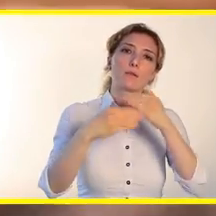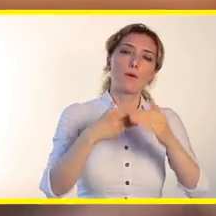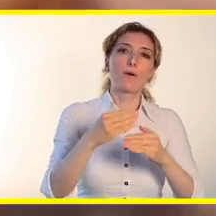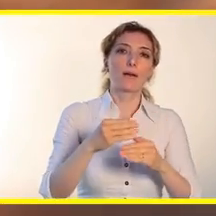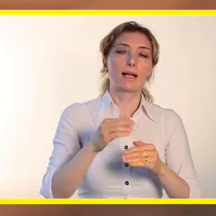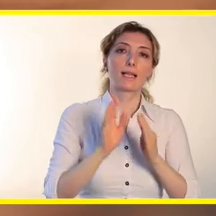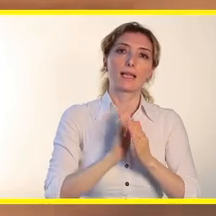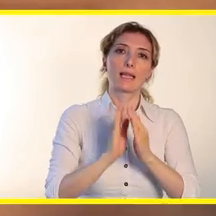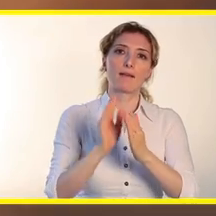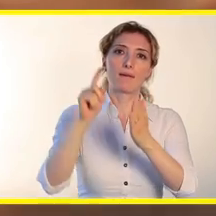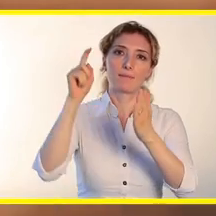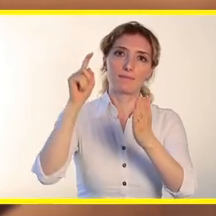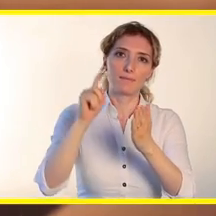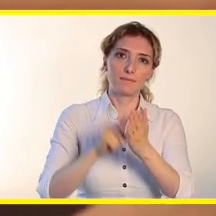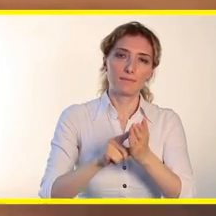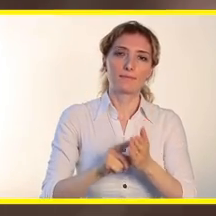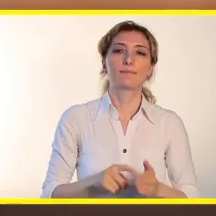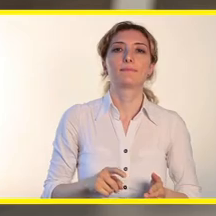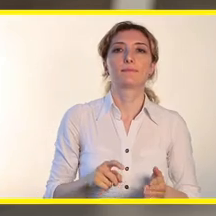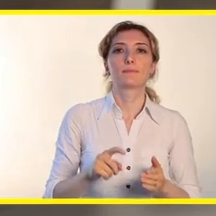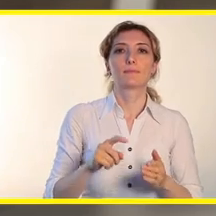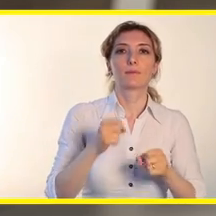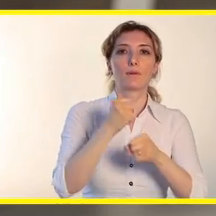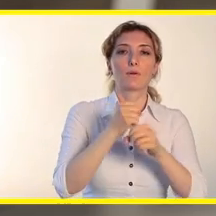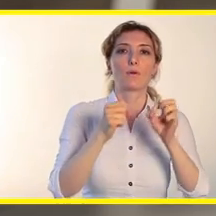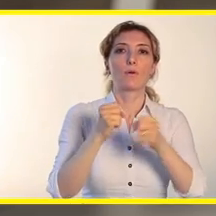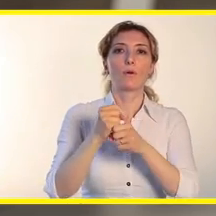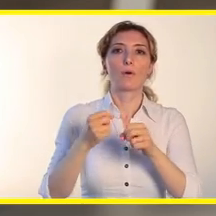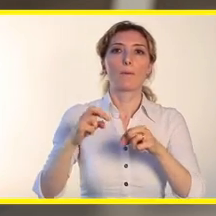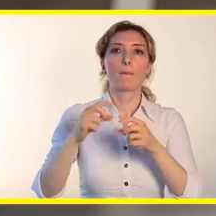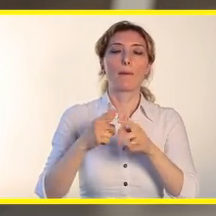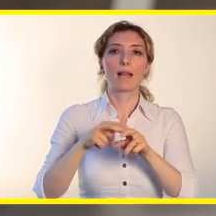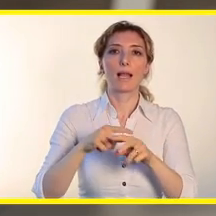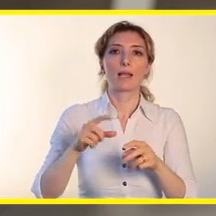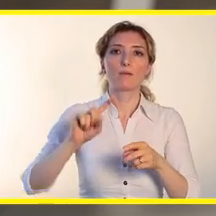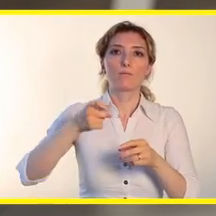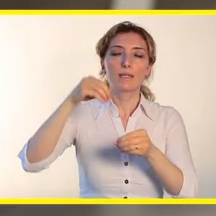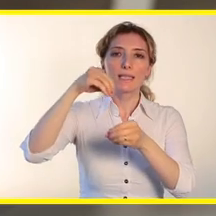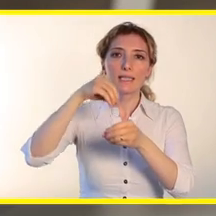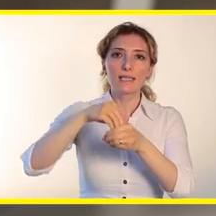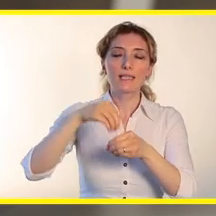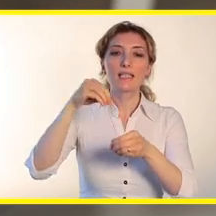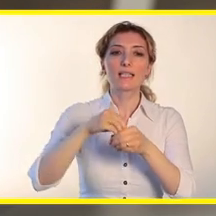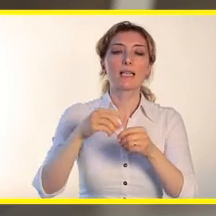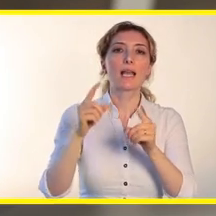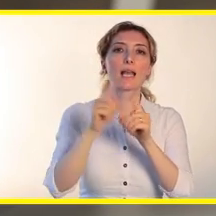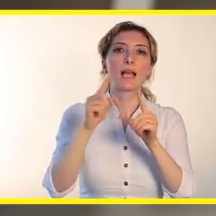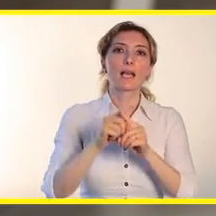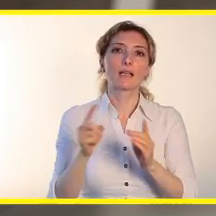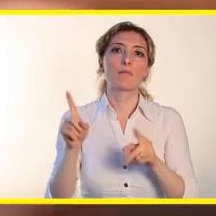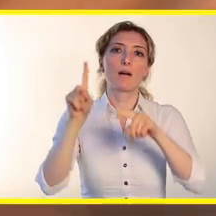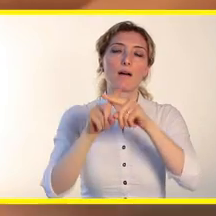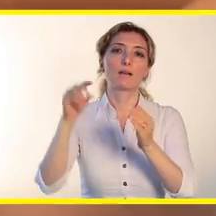sonra ileriye basarak devam edebilirsiniz. Google Play Store'a erişmek için cihazınıza bir Google hesabı eklemeniz